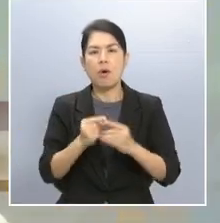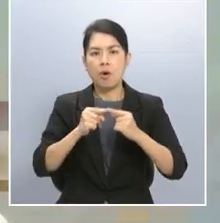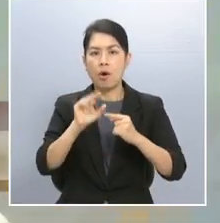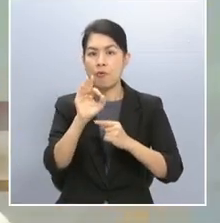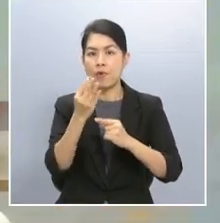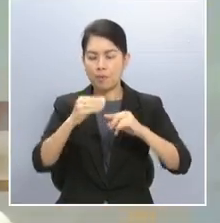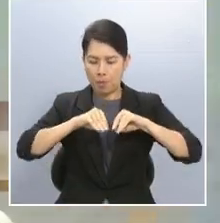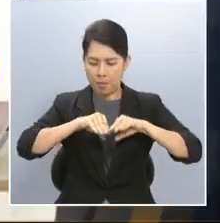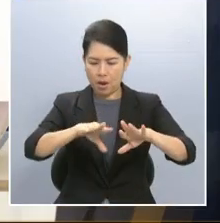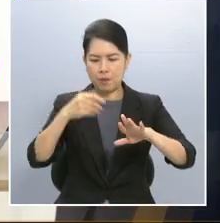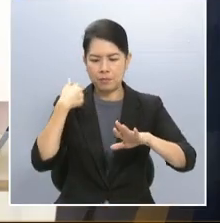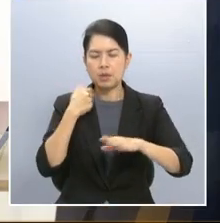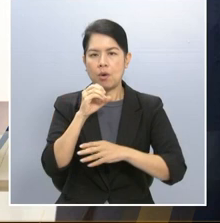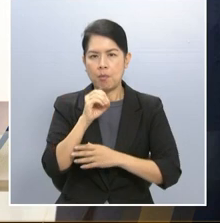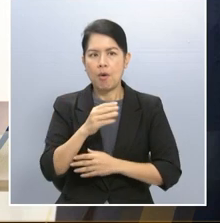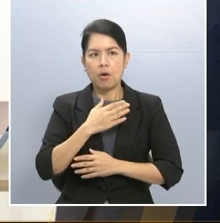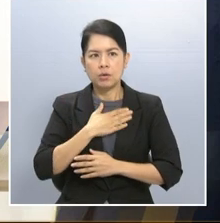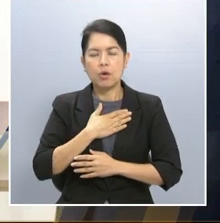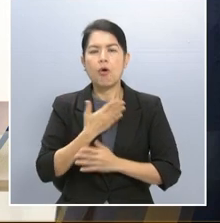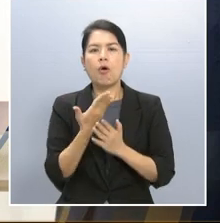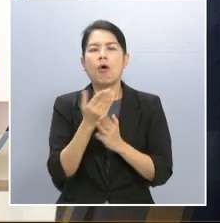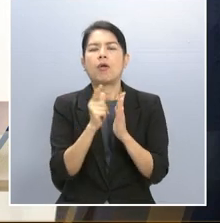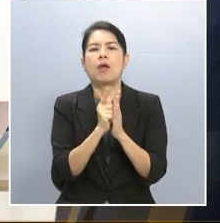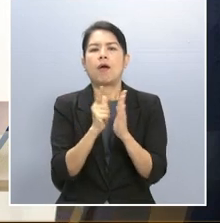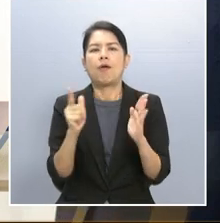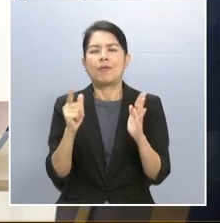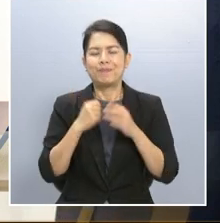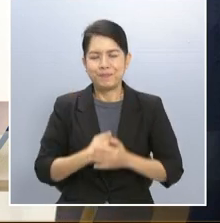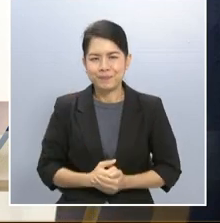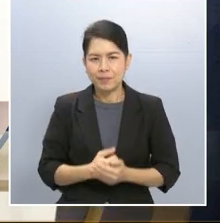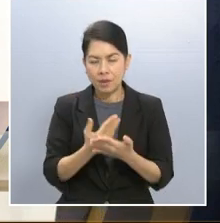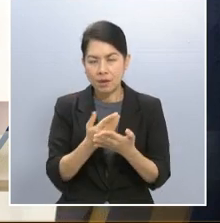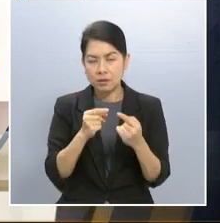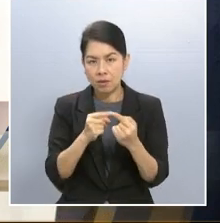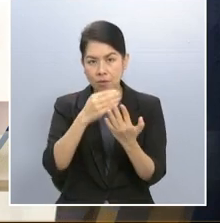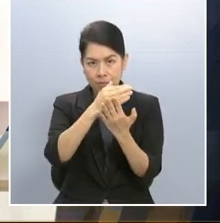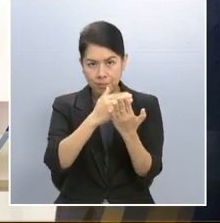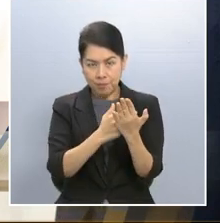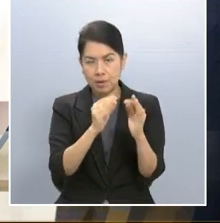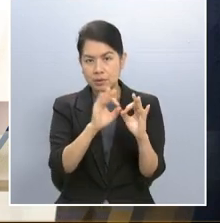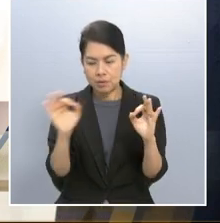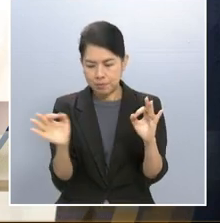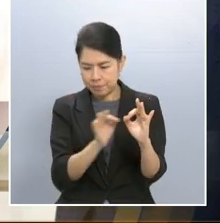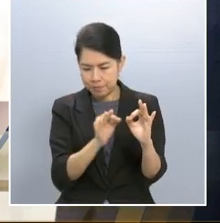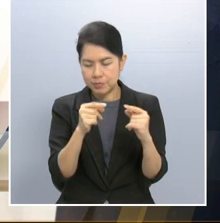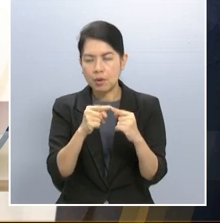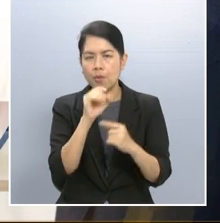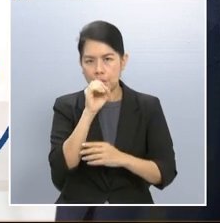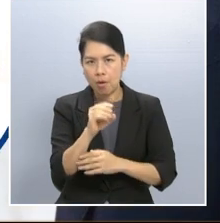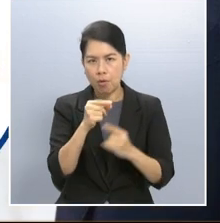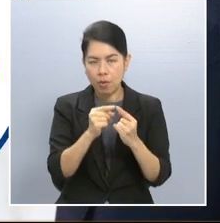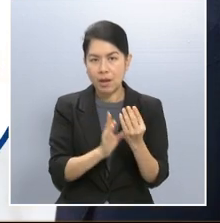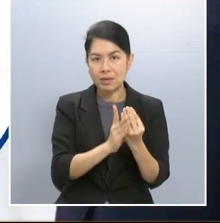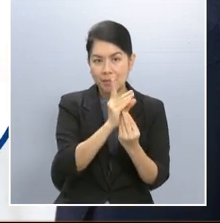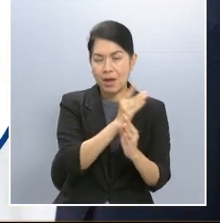หัวหน้าพรรคชาติพัฒนากล้าแล้วครับท่านผู้ชมครับคุณกรเนี่ยเขียนข้อความว่าช่วงสัปดาห์ที่ผ่านมานี้ผม